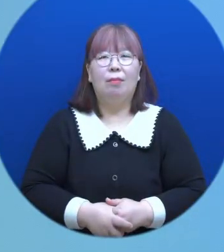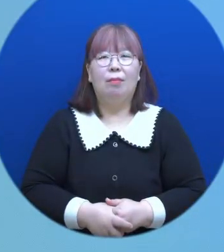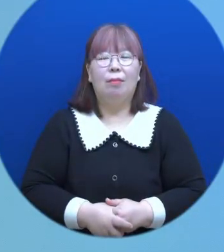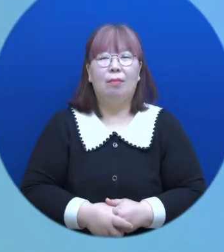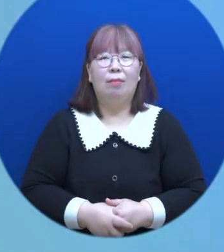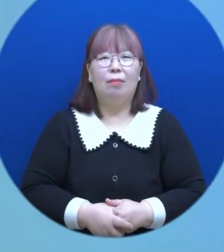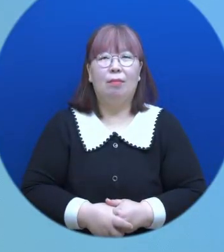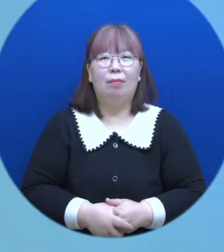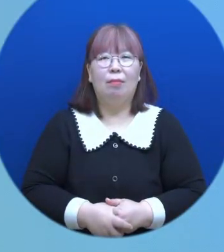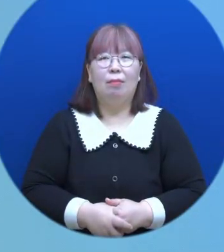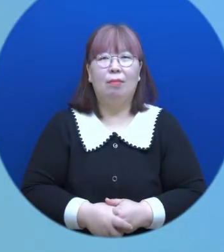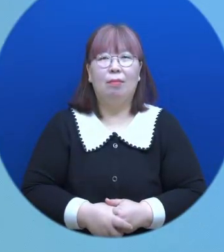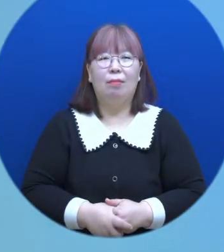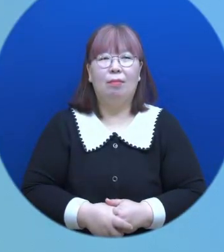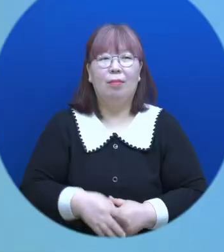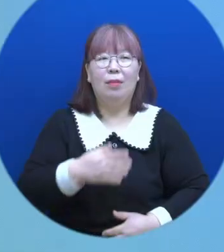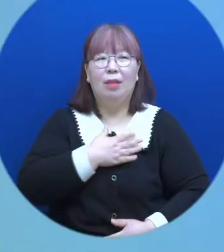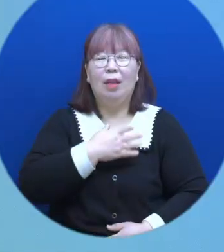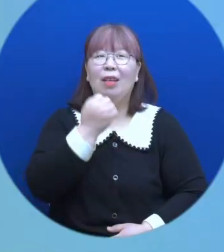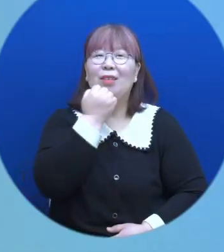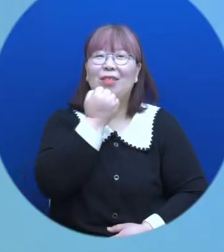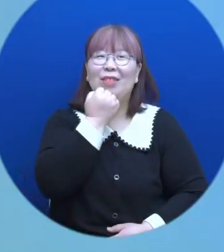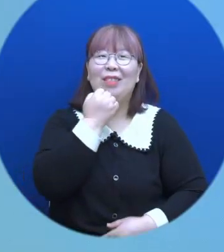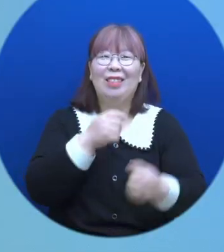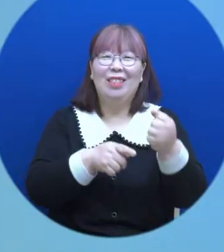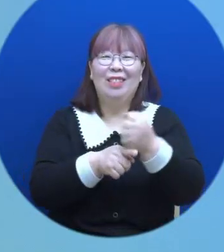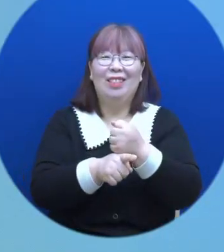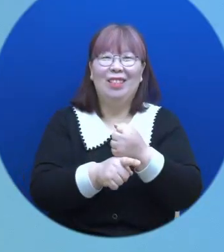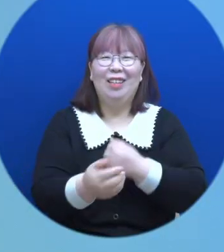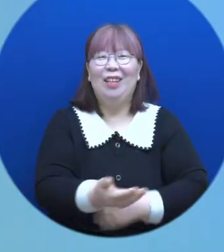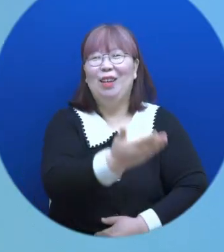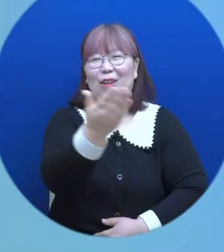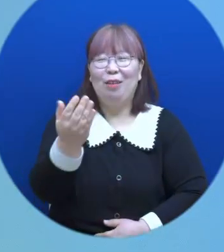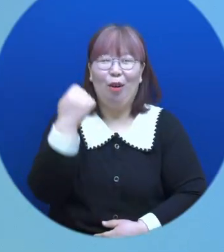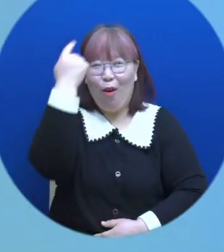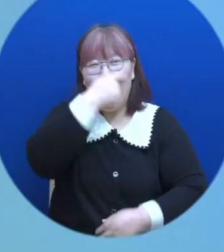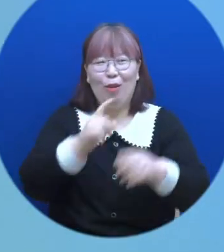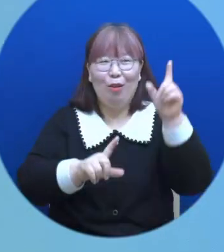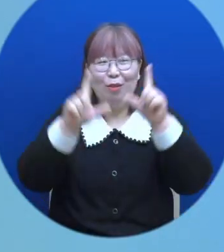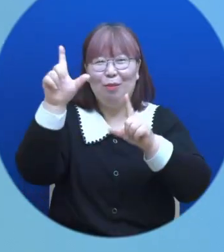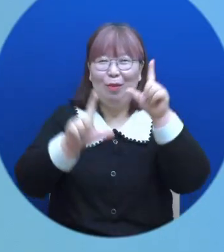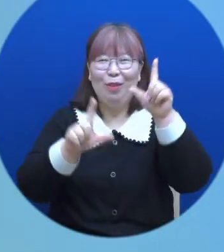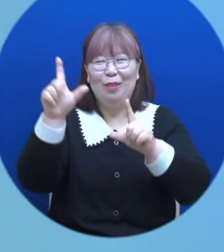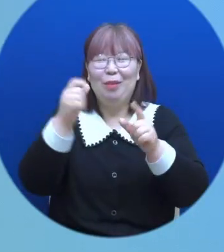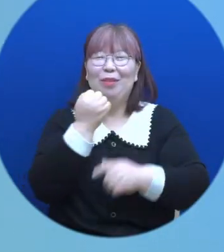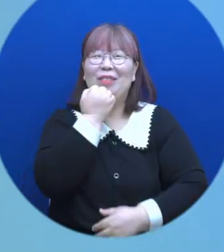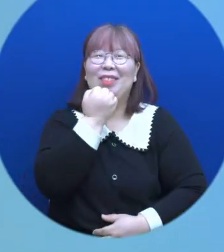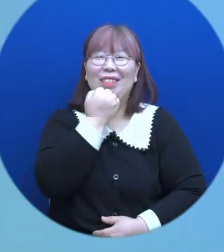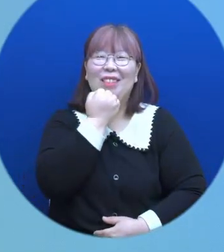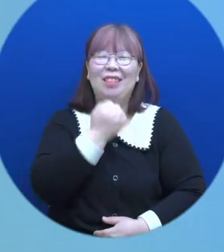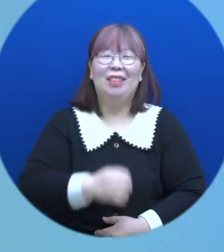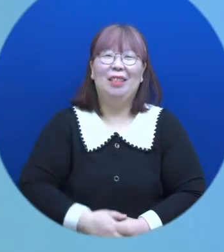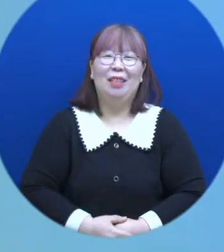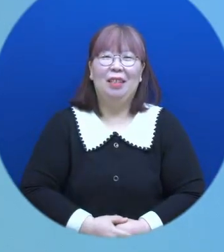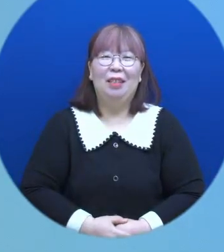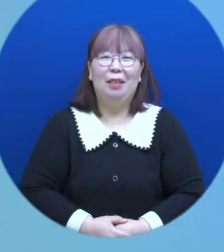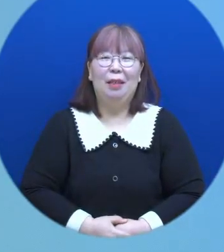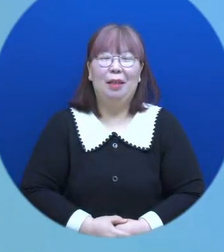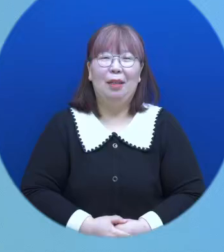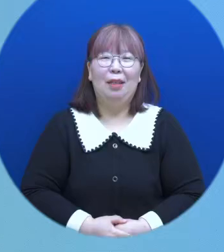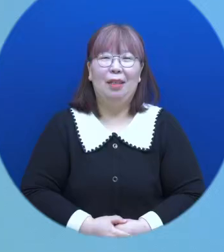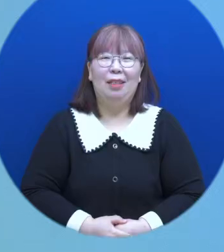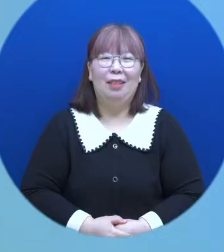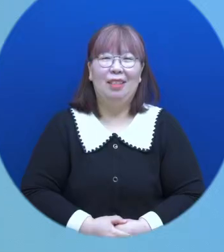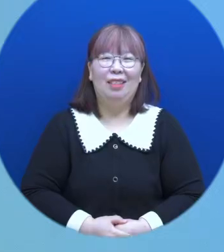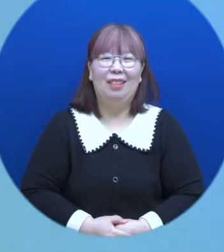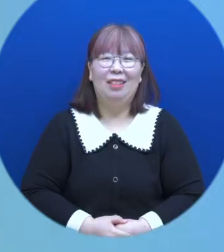제가 웃는 거는 여러분이 곤란 사람처럼 이러고도 앉아 있어가지고 제가 좀